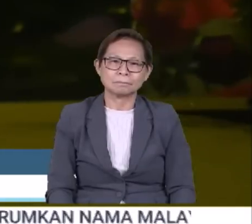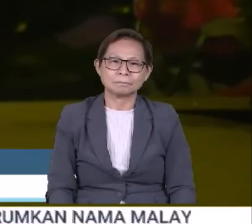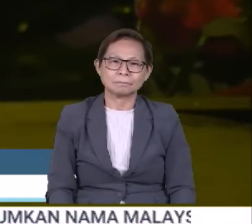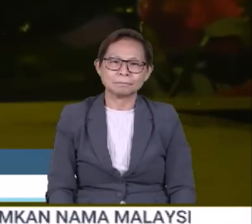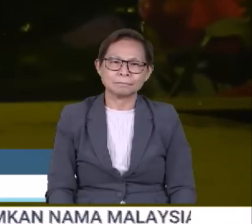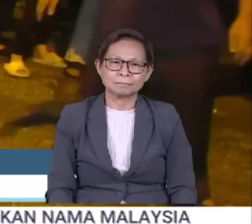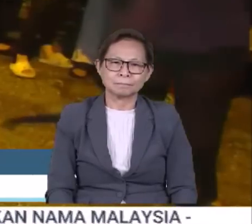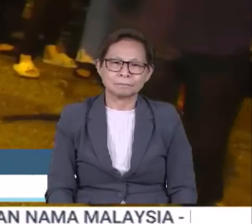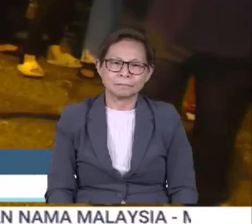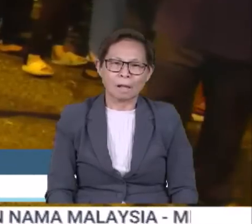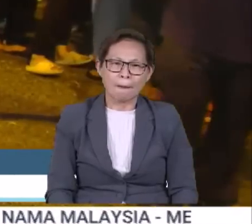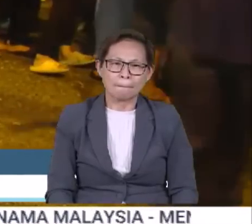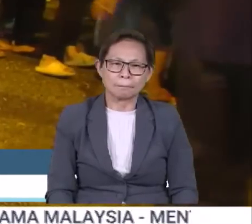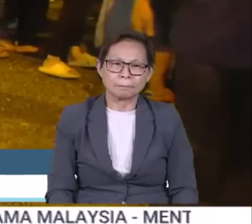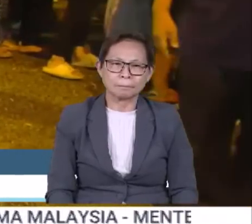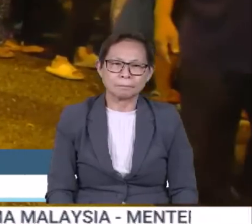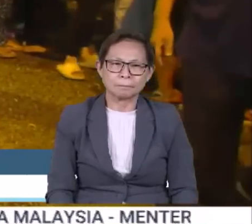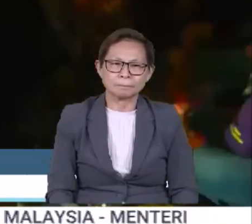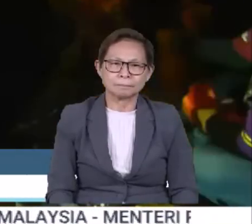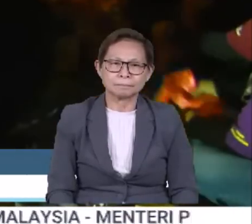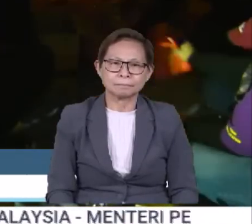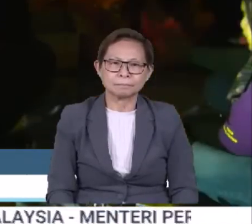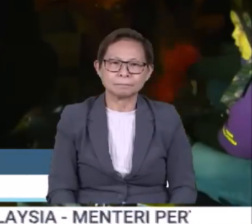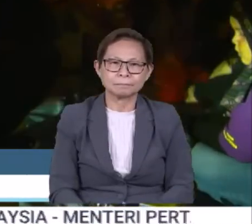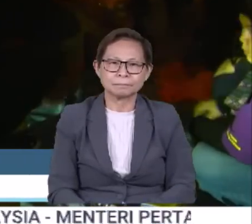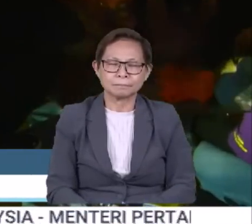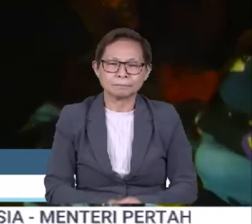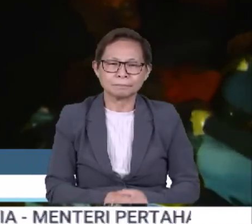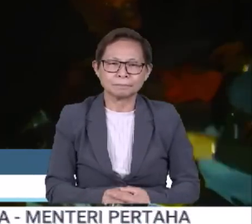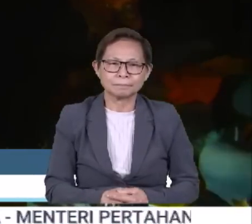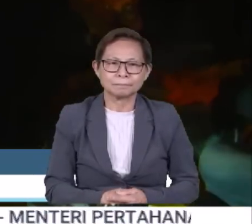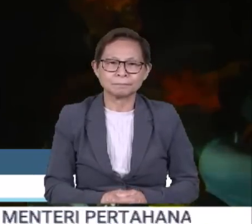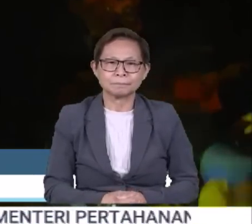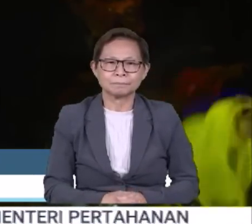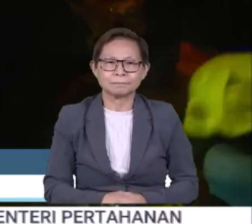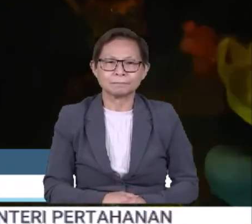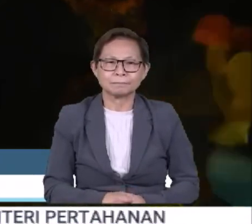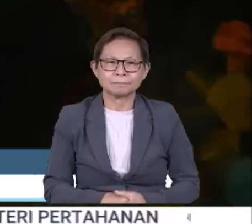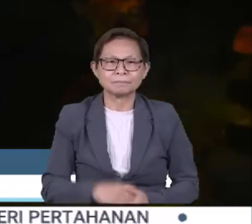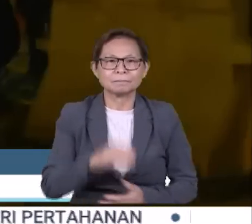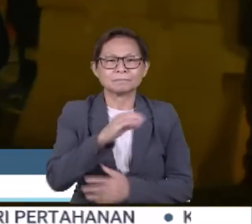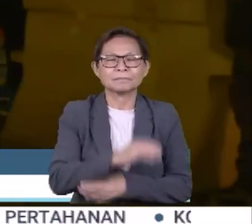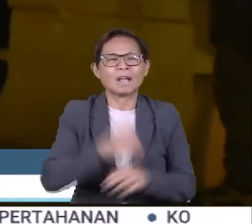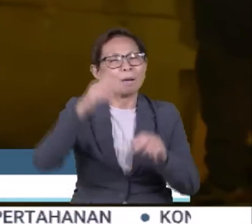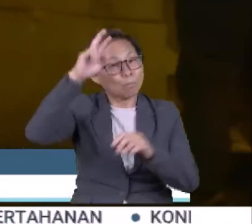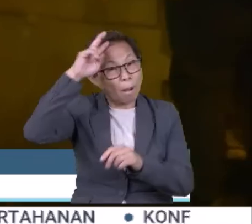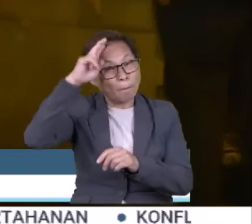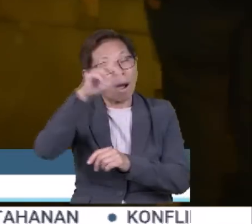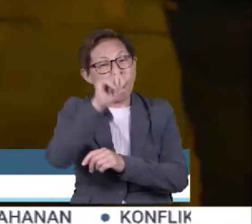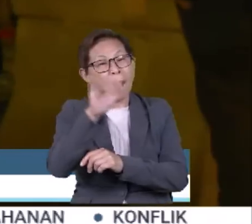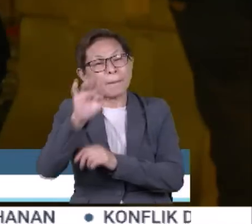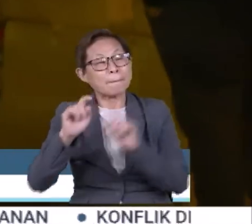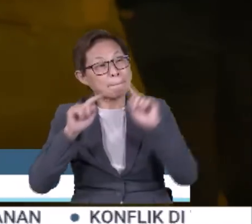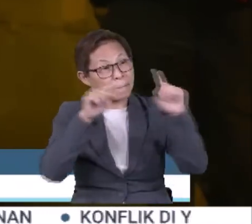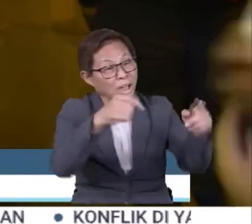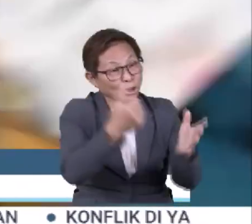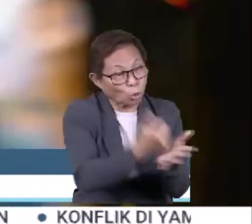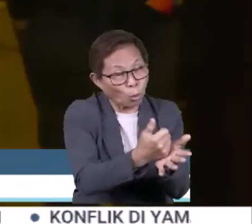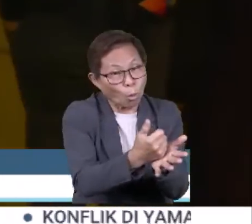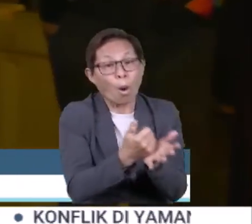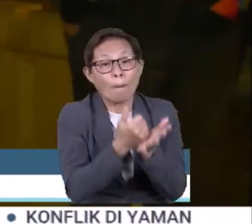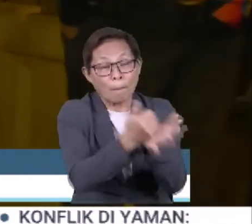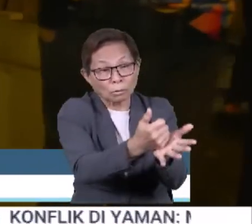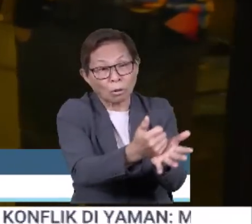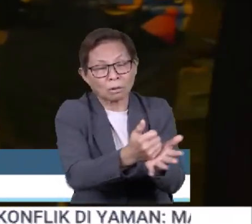Chowkit Road. Setiap kali Abel turun padang mengagih bantuan